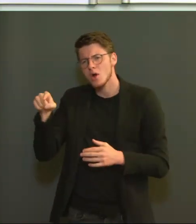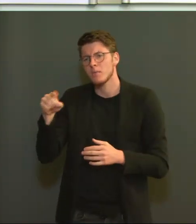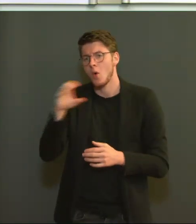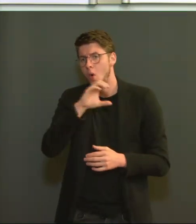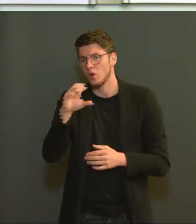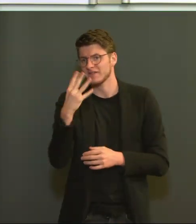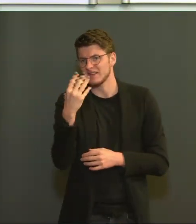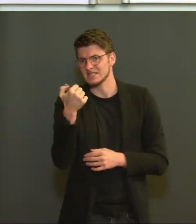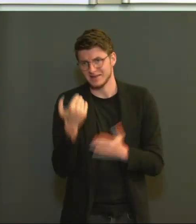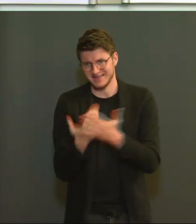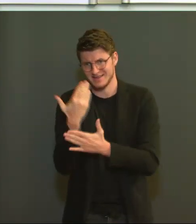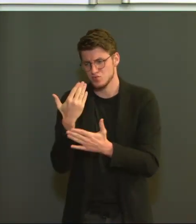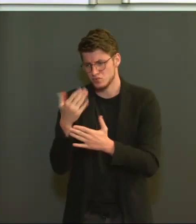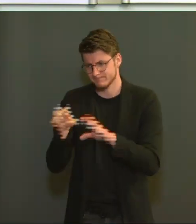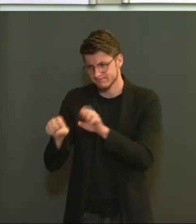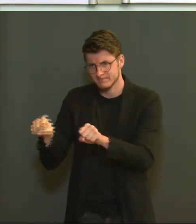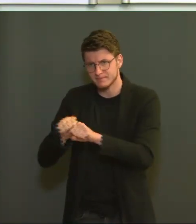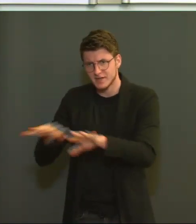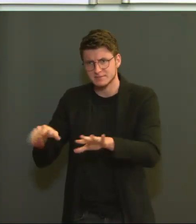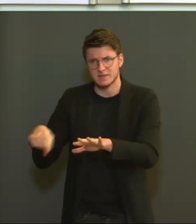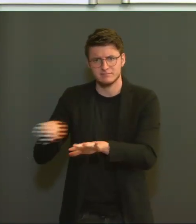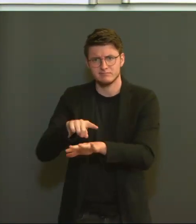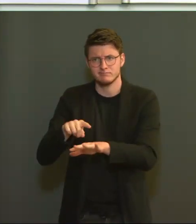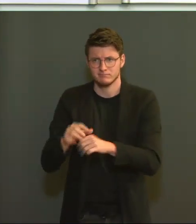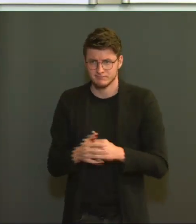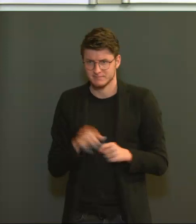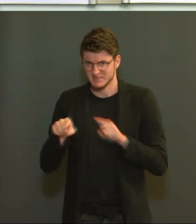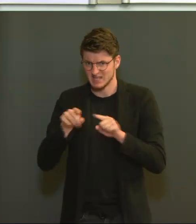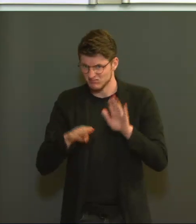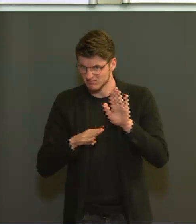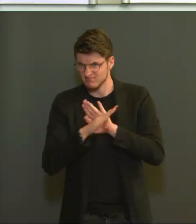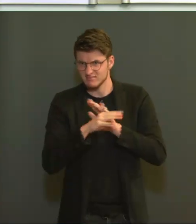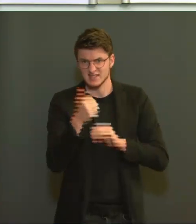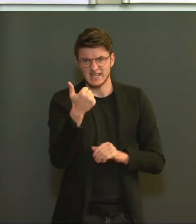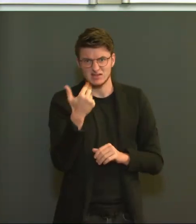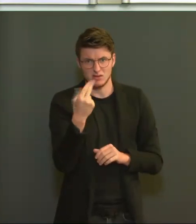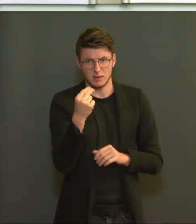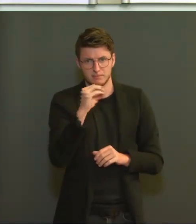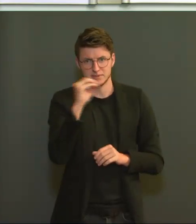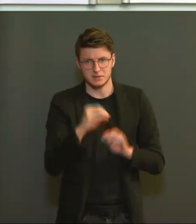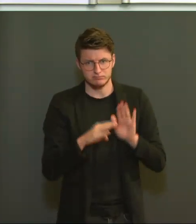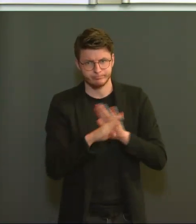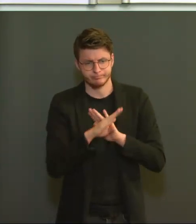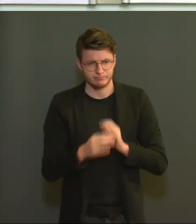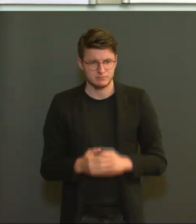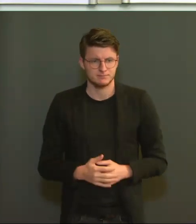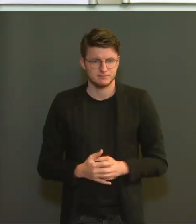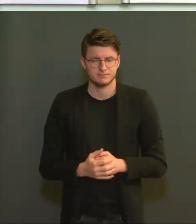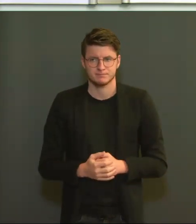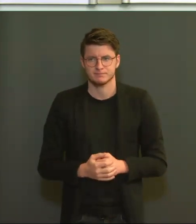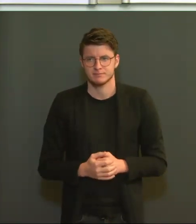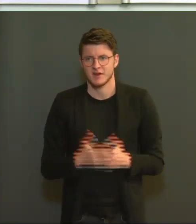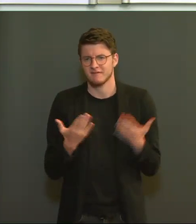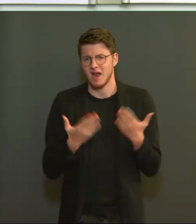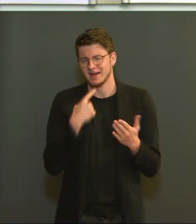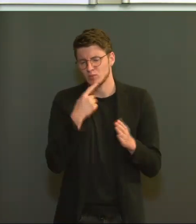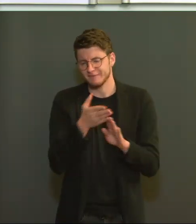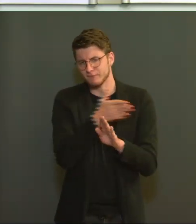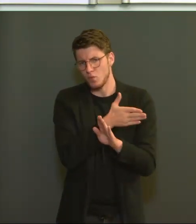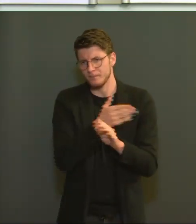nieuwe gevallen vastgesteld. Wat een toename is met 86% ten opzichte van de week ervoor.